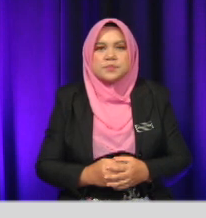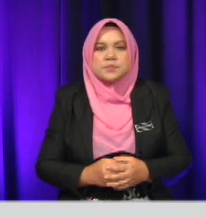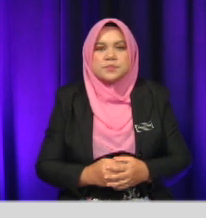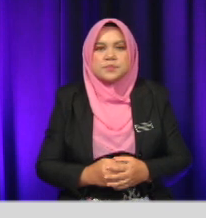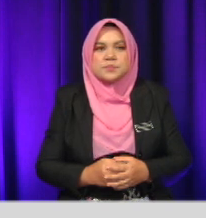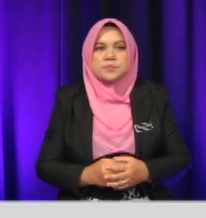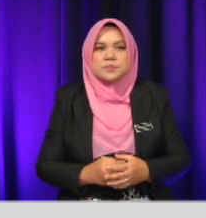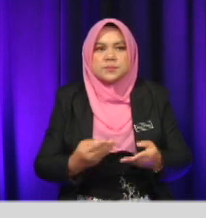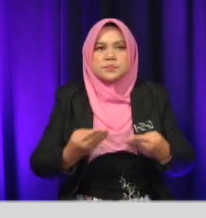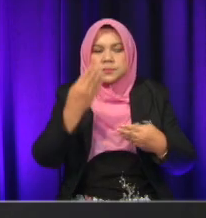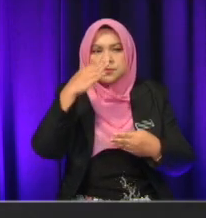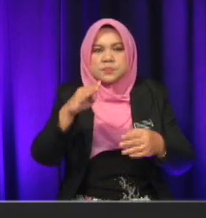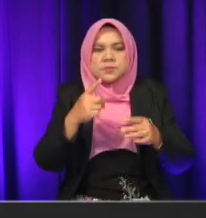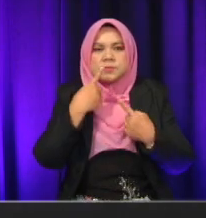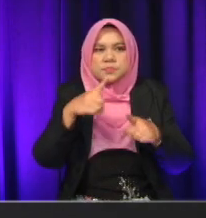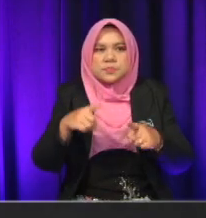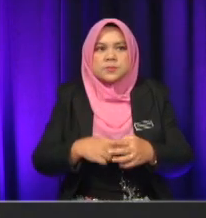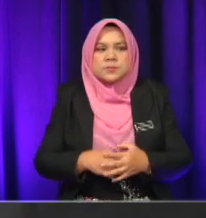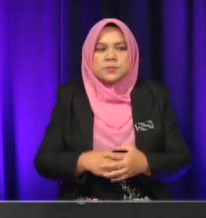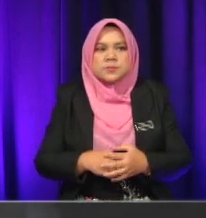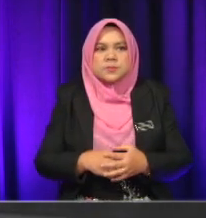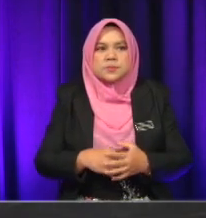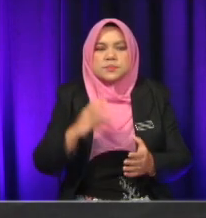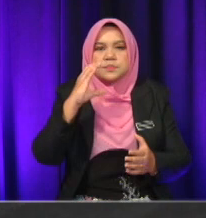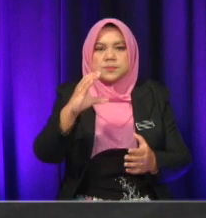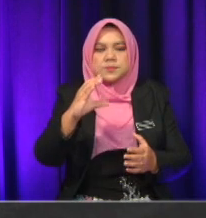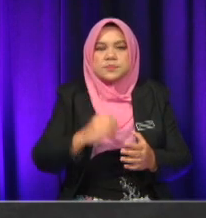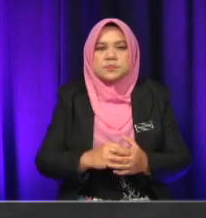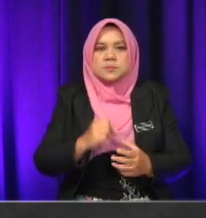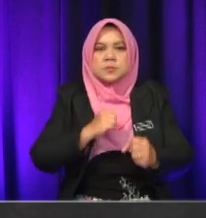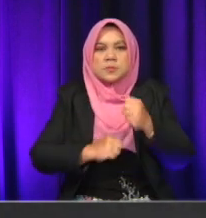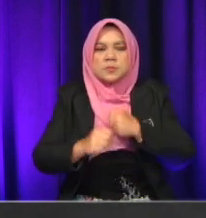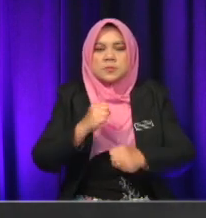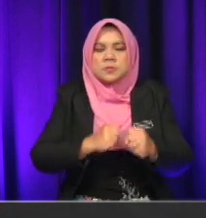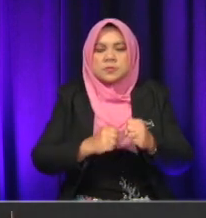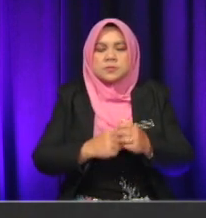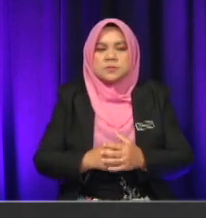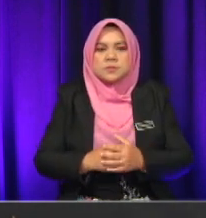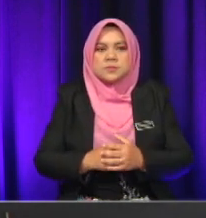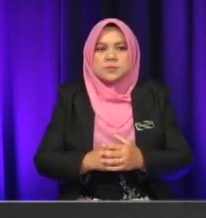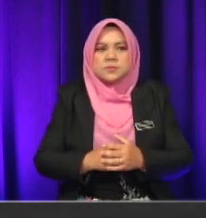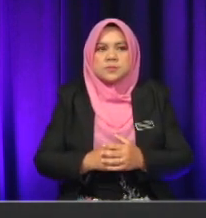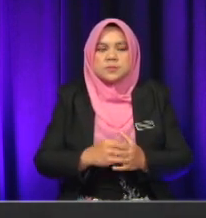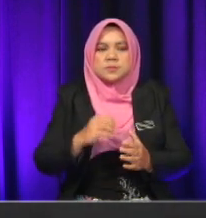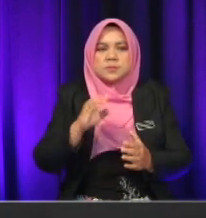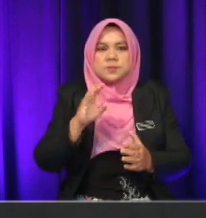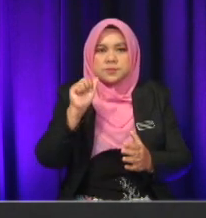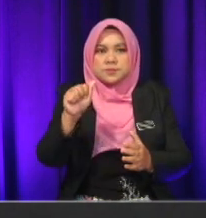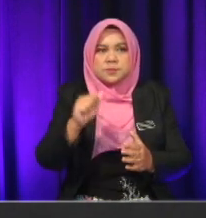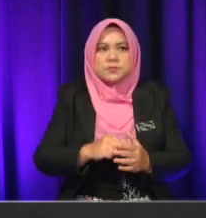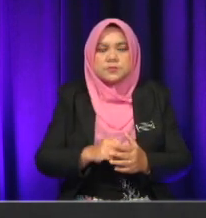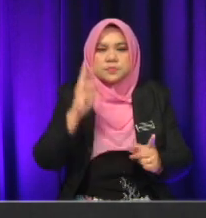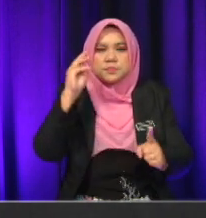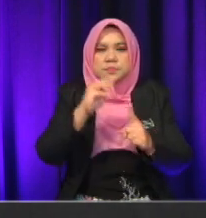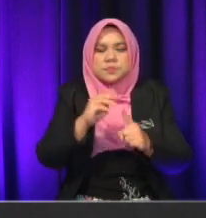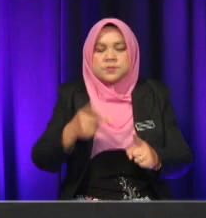Bagi jawapan je. Saya rasa yang pertama ni ialah jawapan dia C, demonstrasi cikgu. Yang kedua ialah A, matlamat